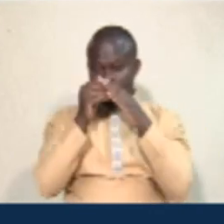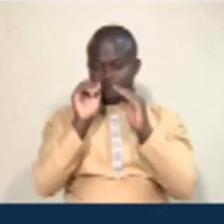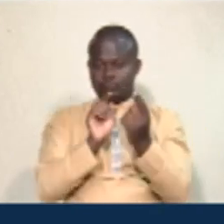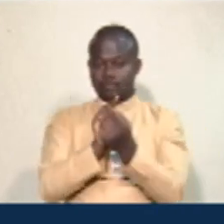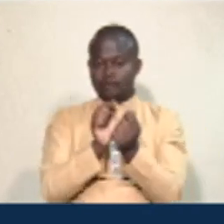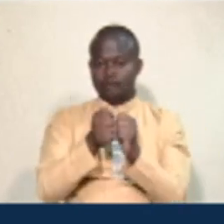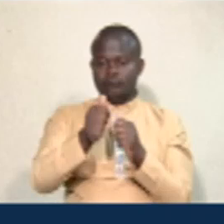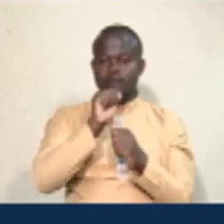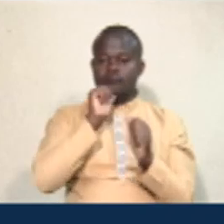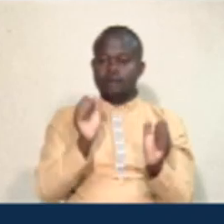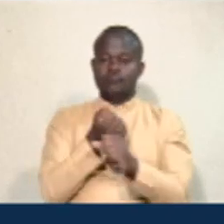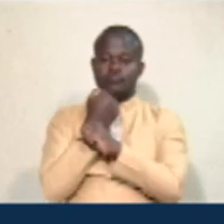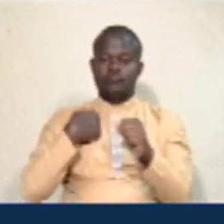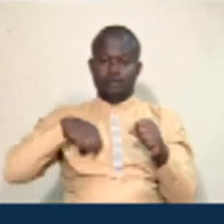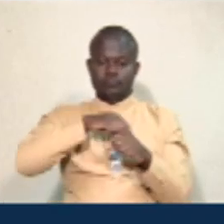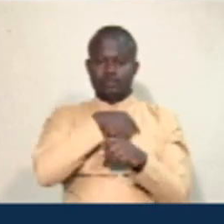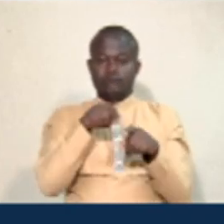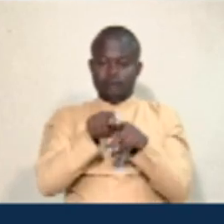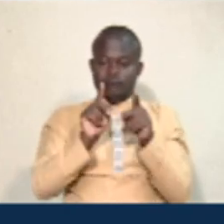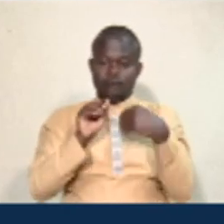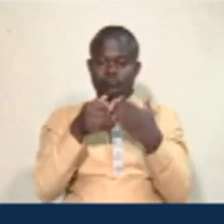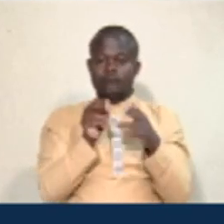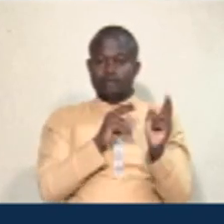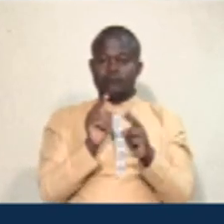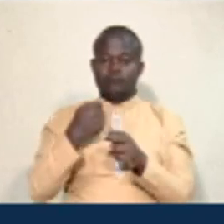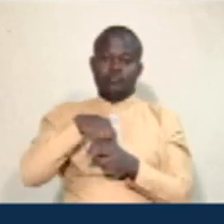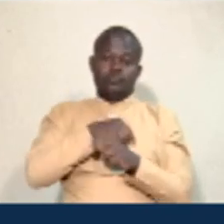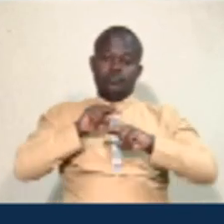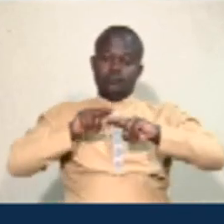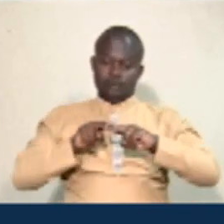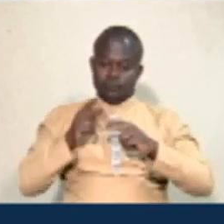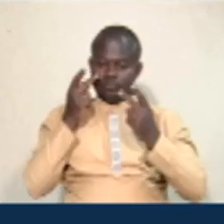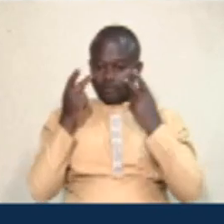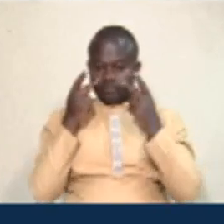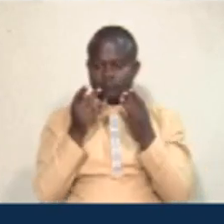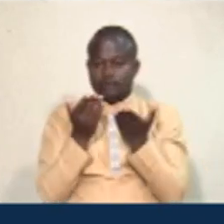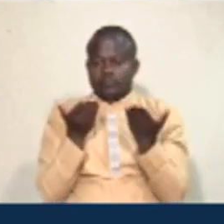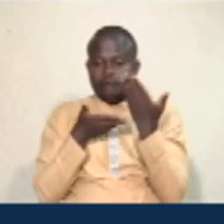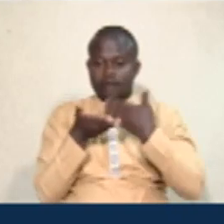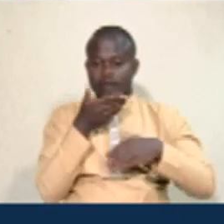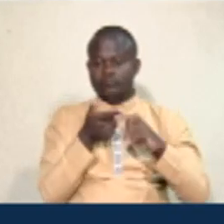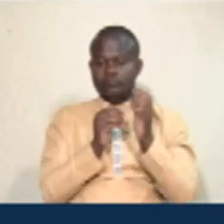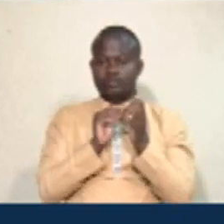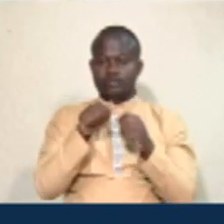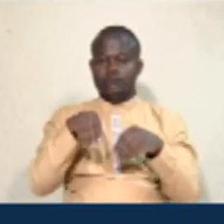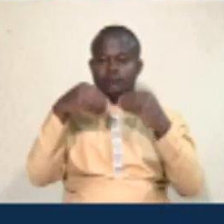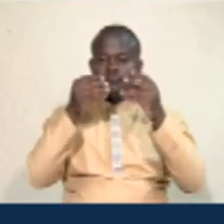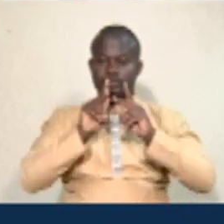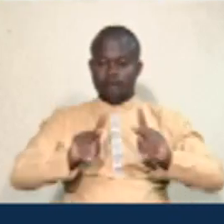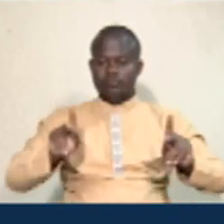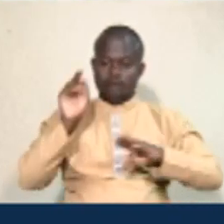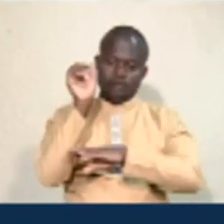uguhura kwabo bidakunze, twe nk'abaturage ba rubanda rugufi twakwicara tukaganira, ndetse bishobora gutanga amahoro kurusha